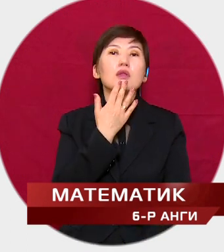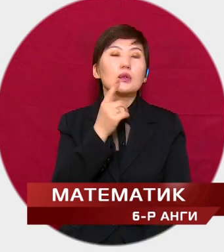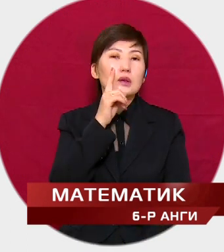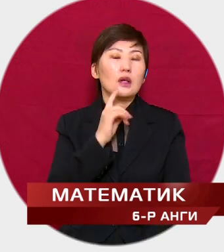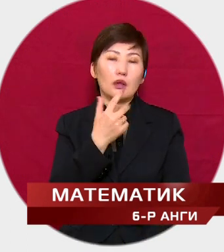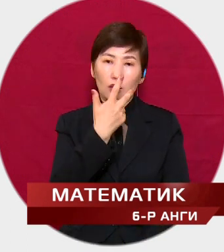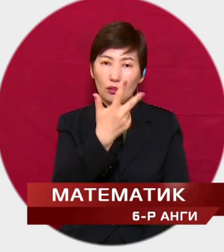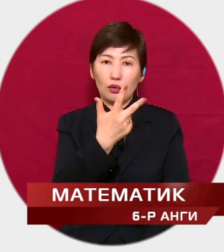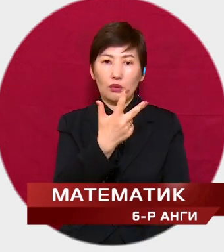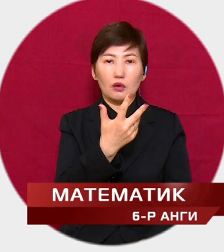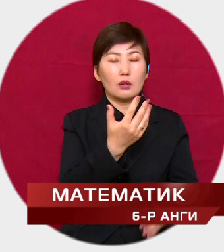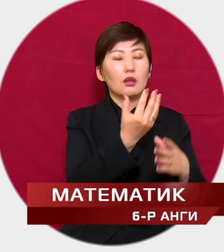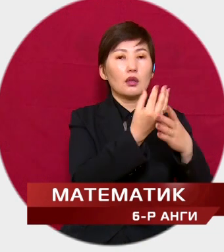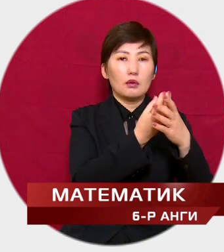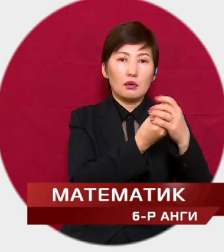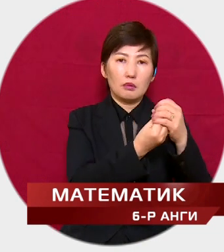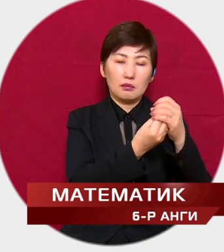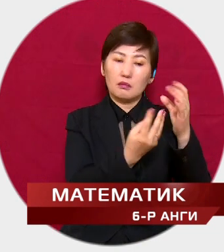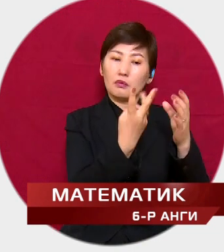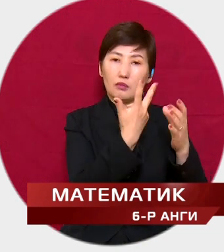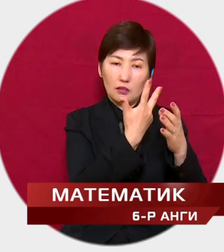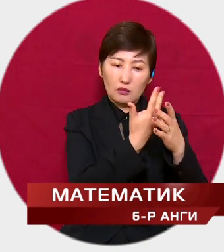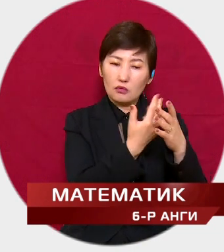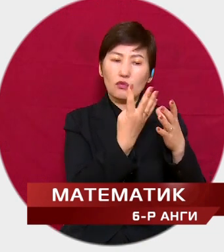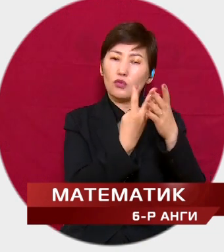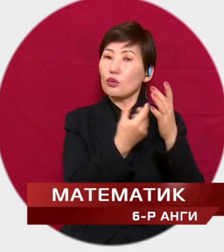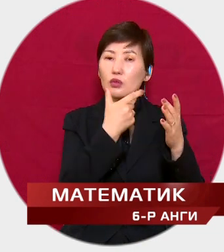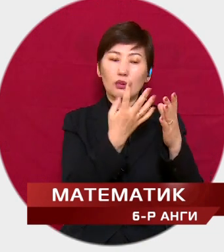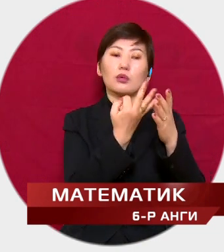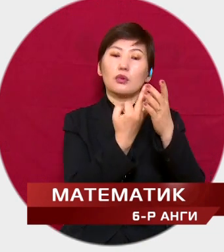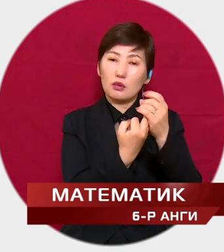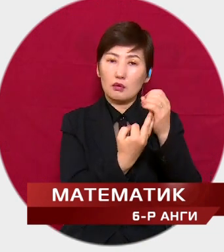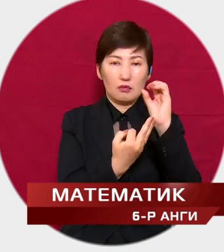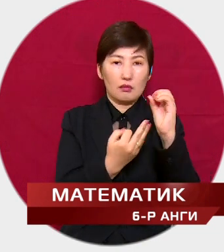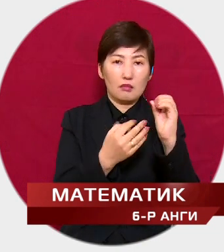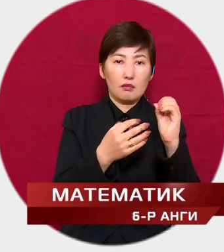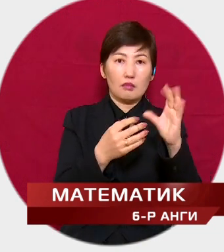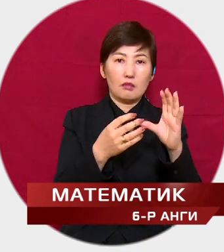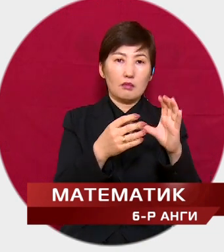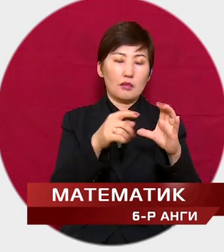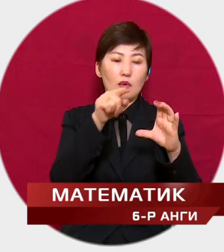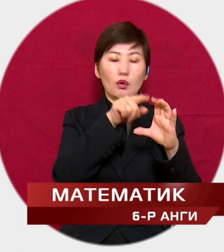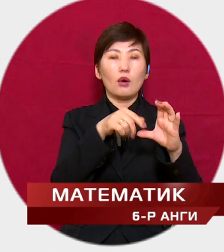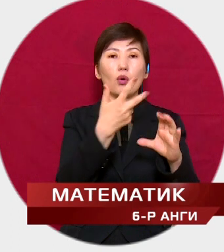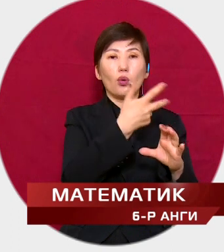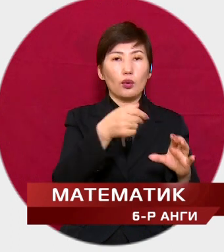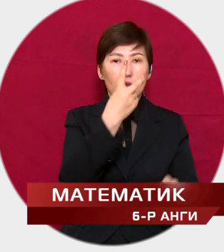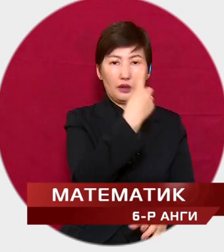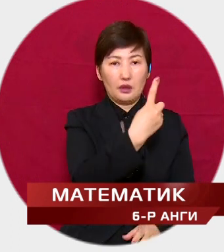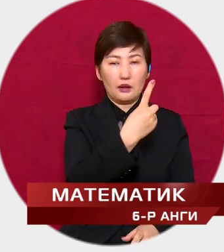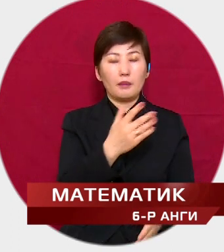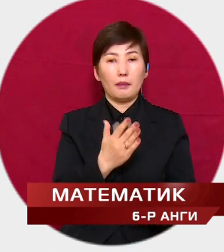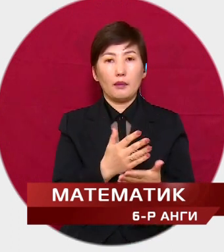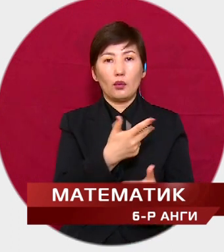бүтэн дугуй төрсөн 4 хуваасны 3-аар төрсөж харуулж болж байна. За цэнхэр өнгөн дуртай 5 хүүхэд гэдэг маань